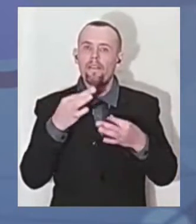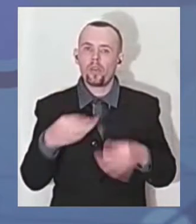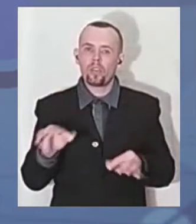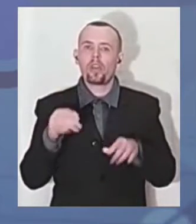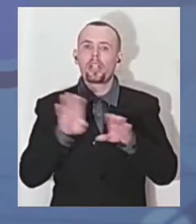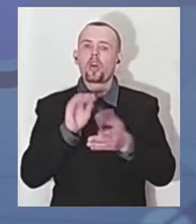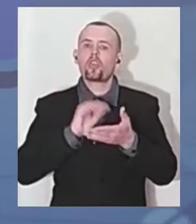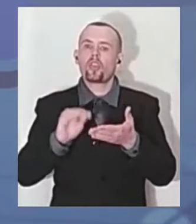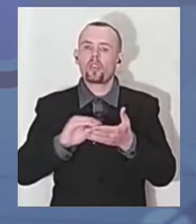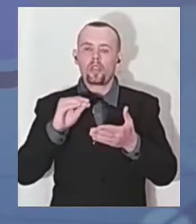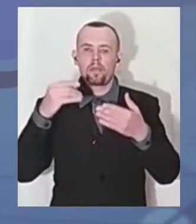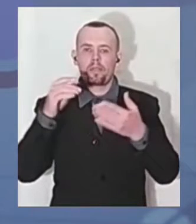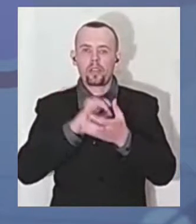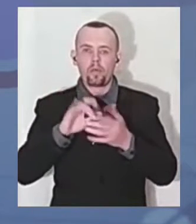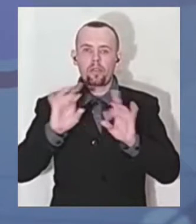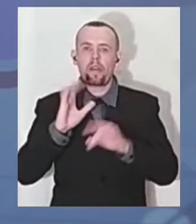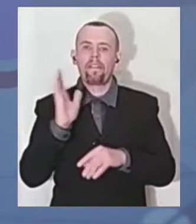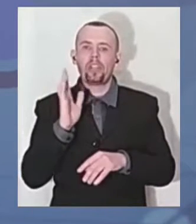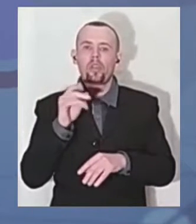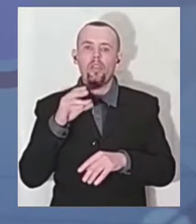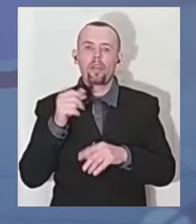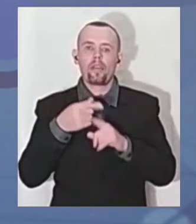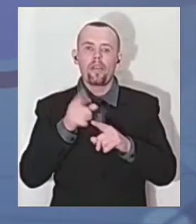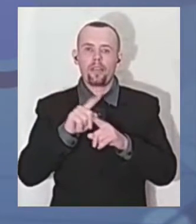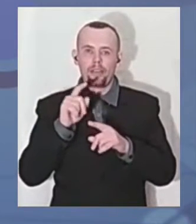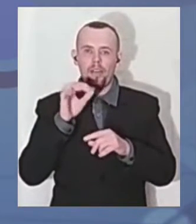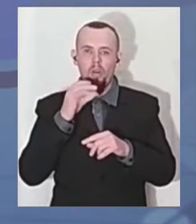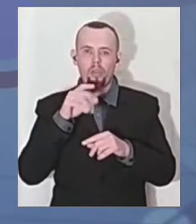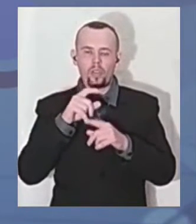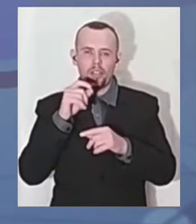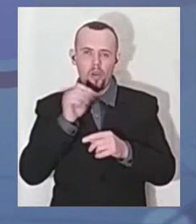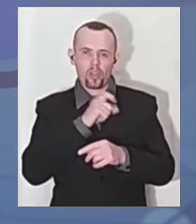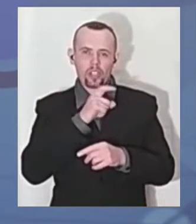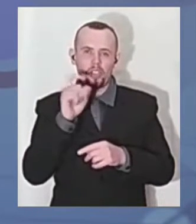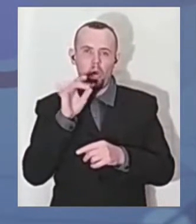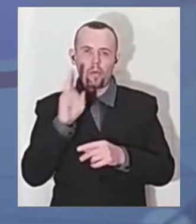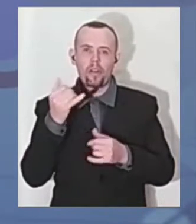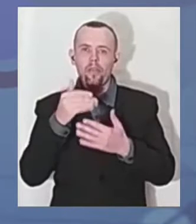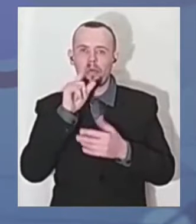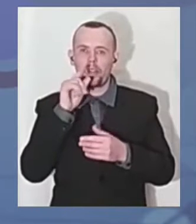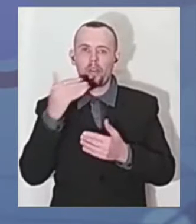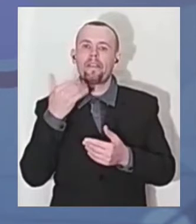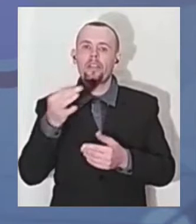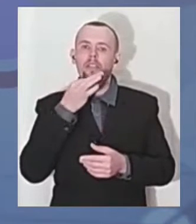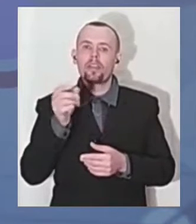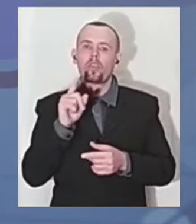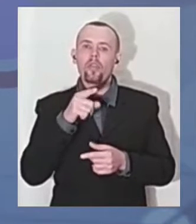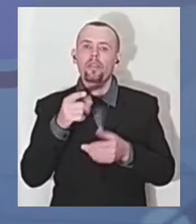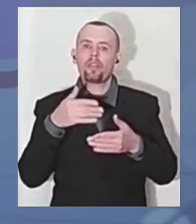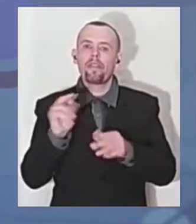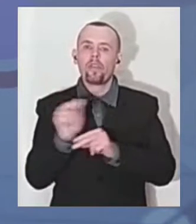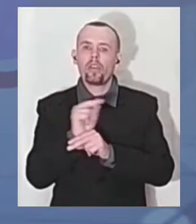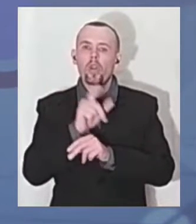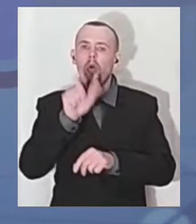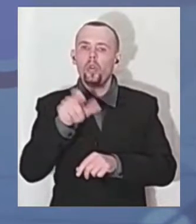Суспільного розповів Віктор Пілюга, орнітолог одеського зоопарку, куди привезли птахів. Він сказав, їх з народження виховували люди, через це вони